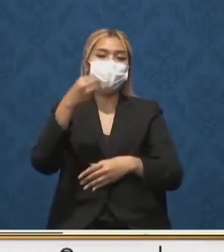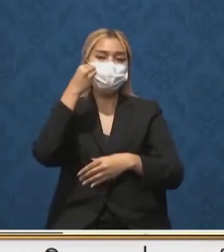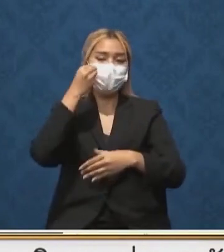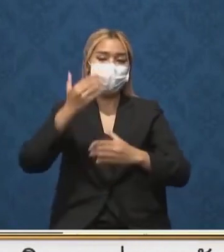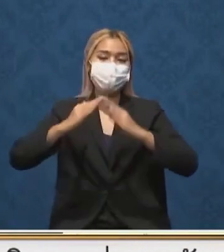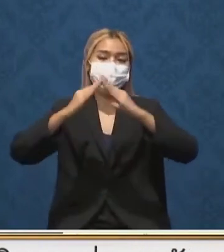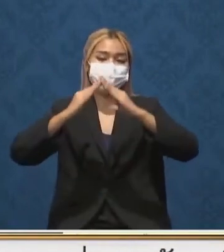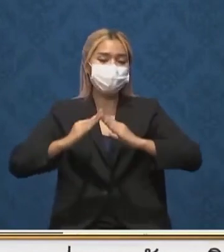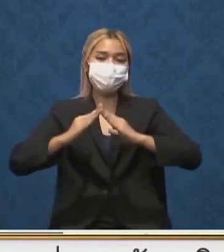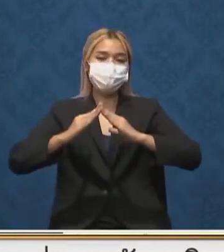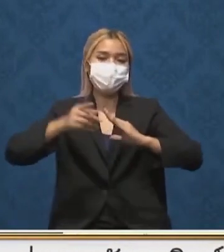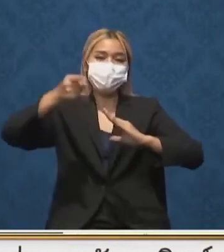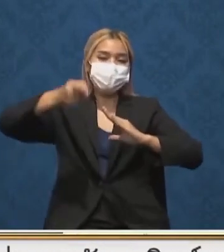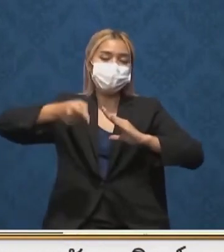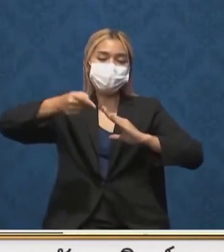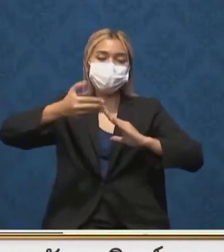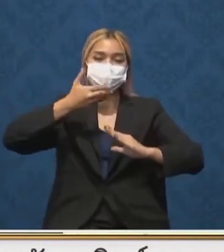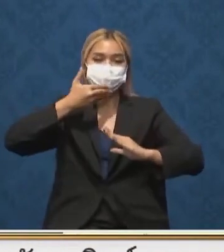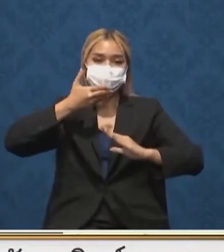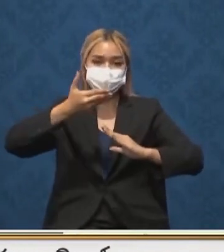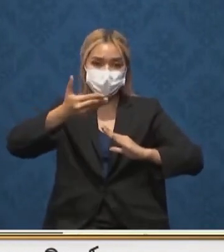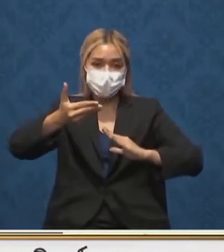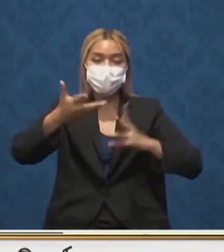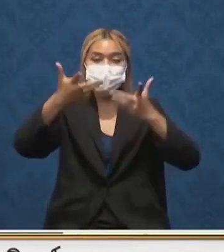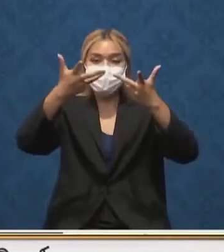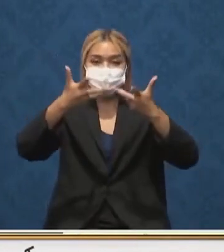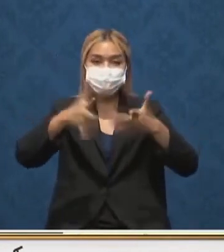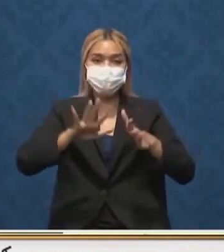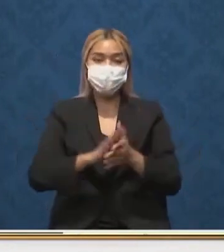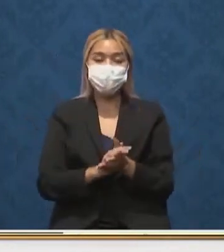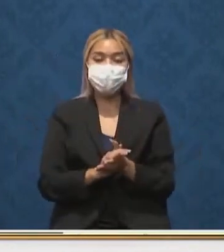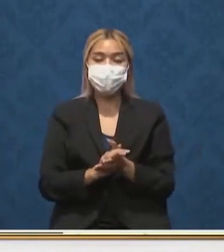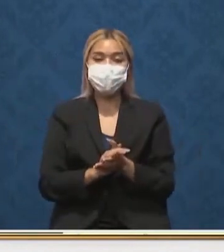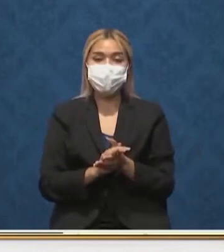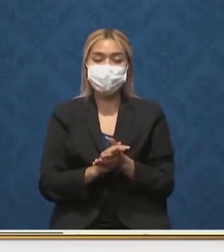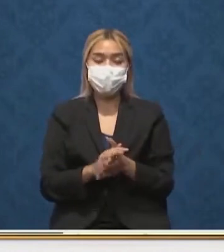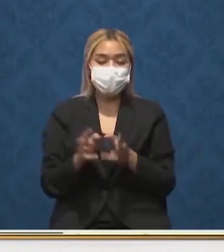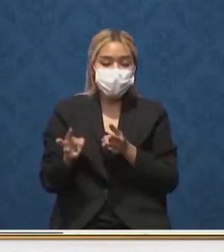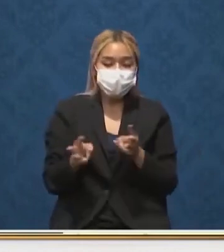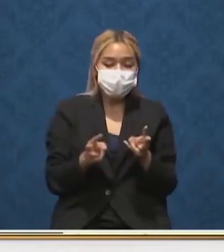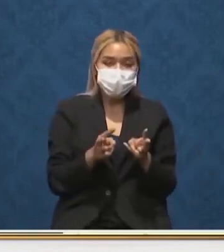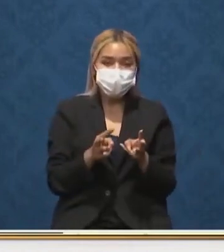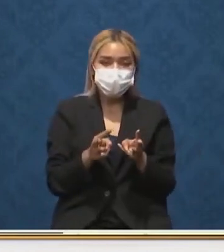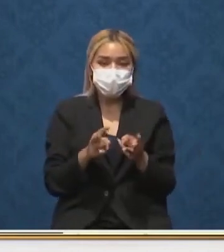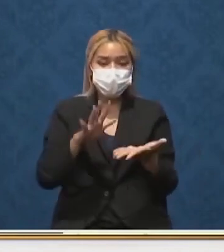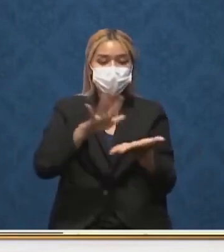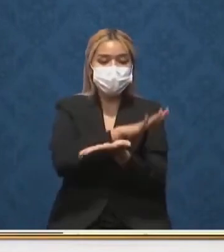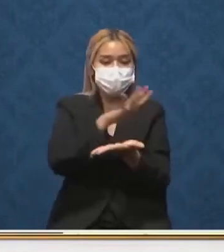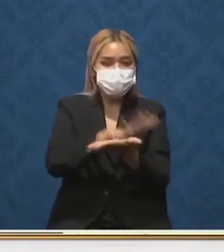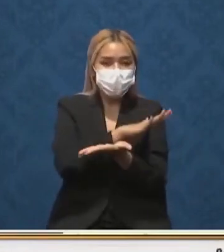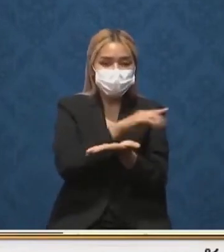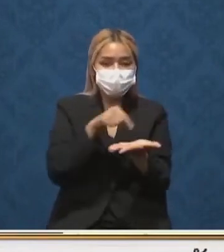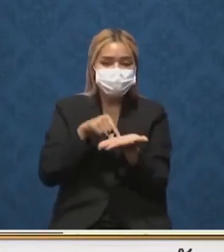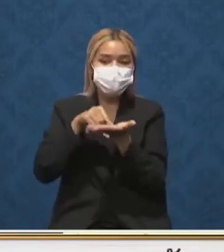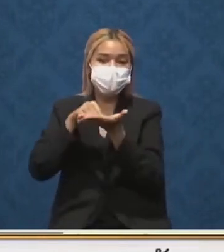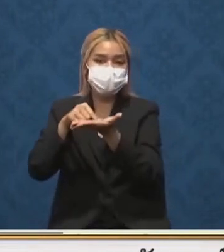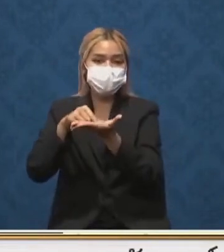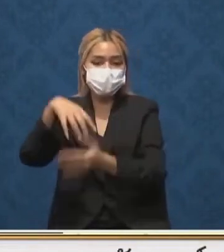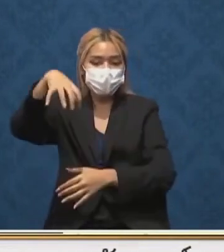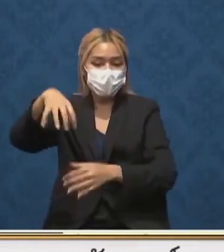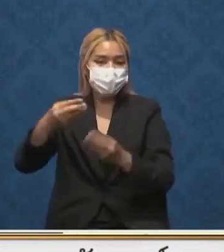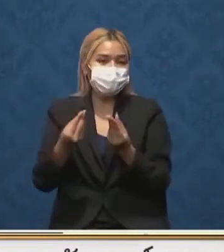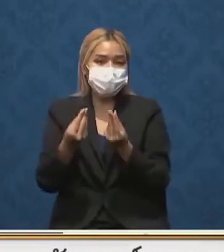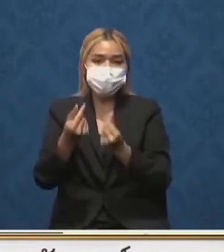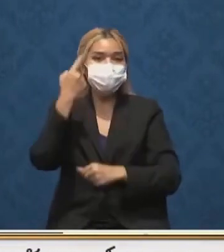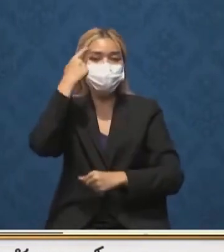ครับแล้วเค้าก็ไม่ค่อยได้มีเอกสารสิทธิ์ไม่ได้แจ้งจริงนะครับ